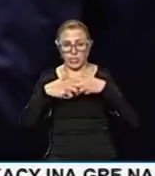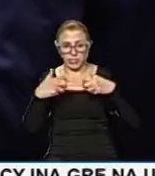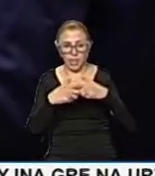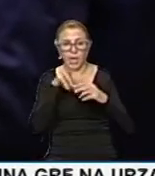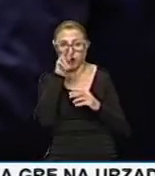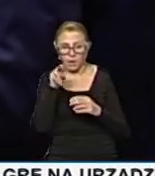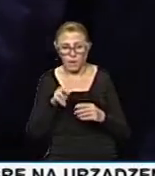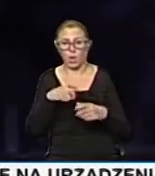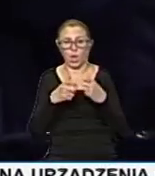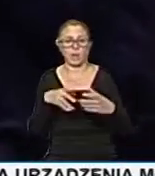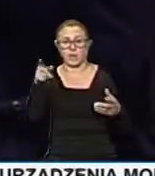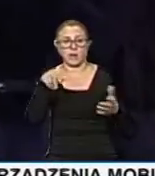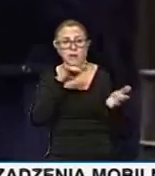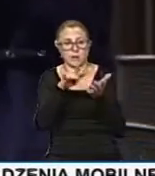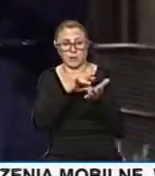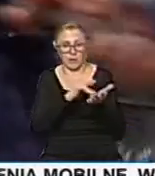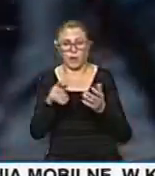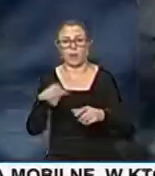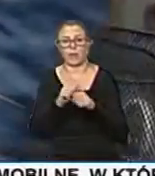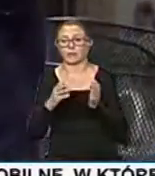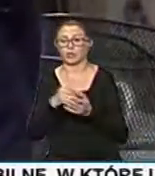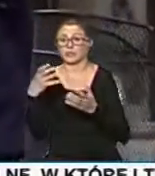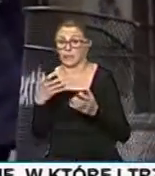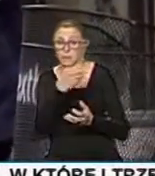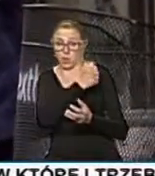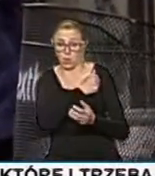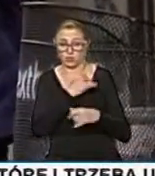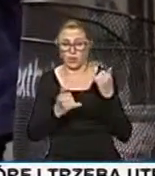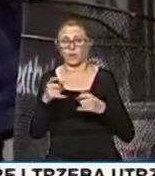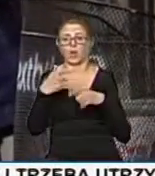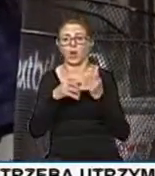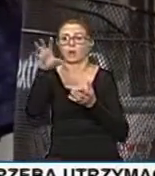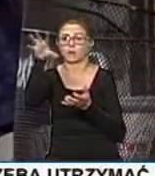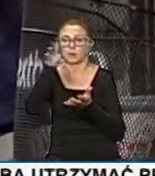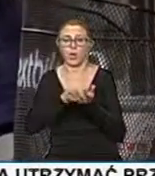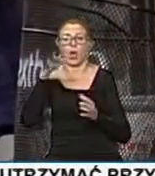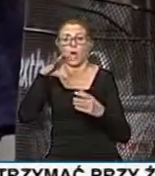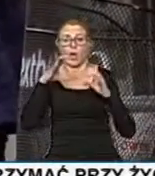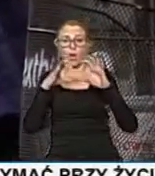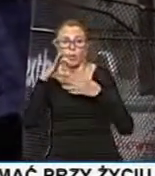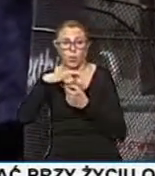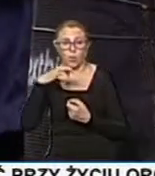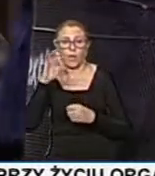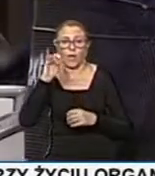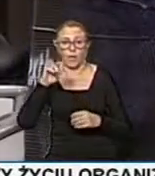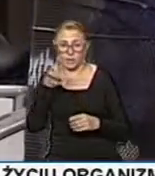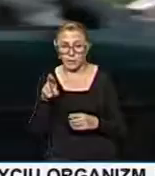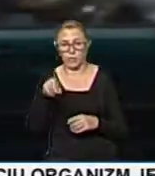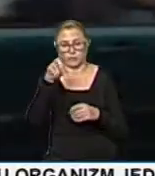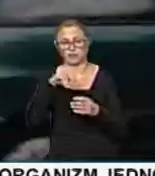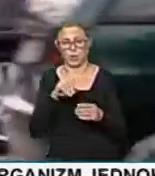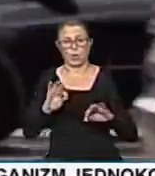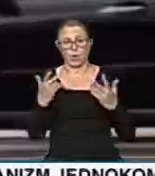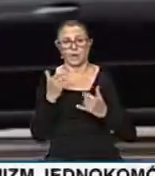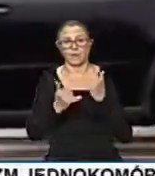Dzięki niej nie trzeba logować się do terminala. By wypożyczyć rower, wystarczy zeskanować kod QR, a to usprawnia całą procedurę.